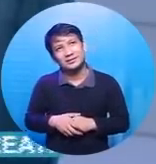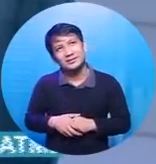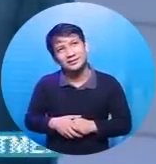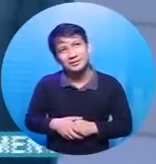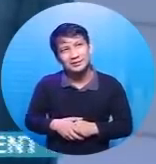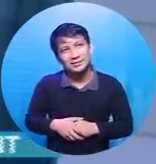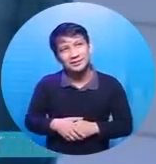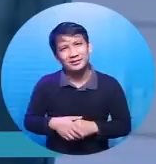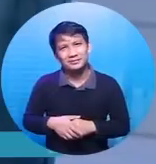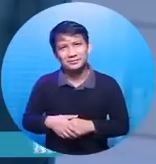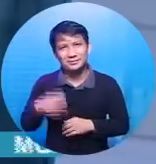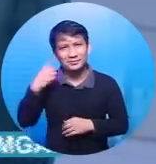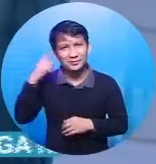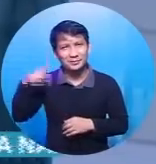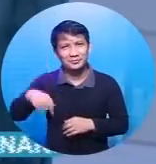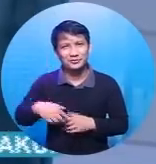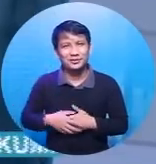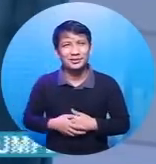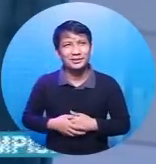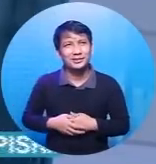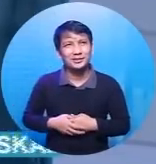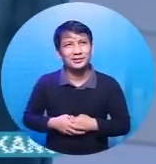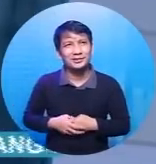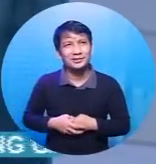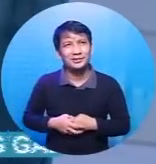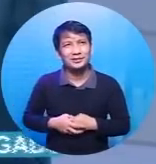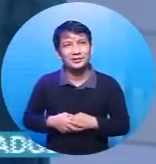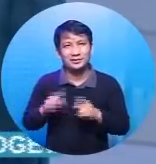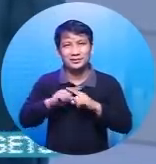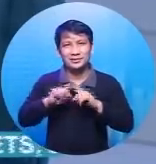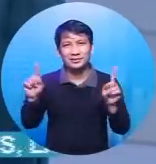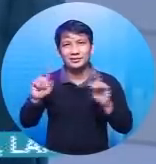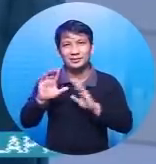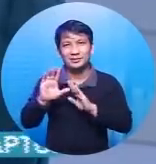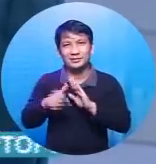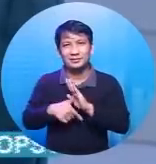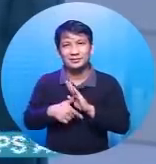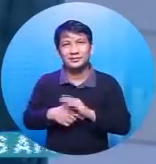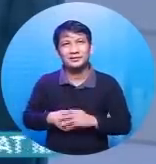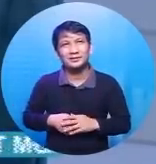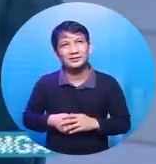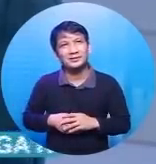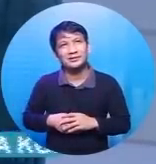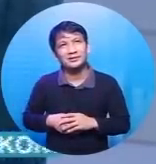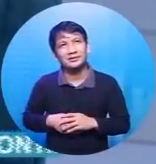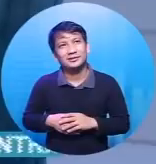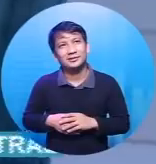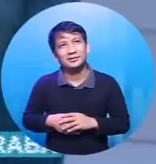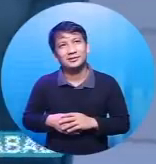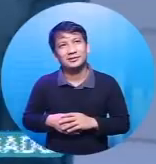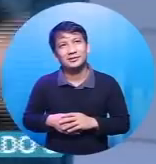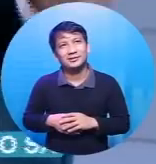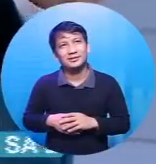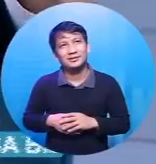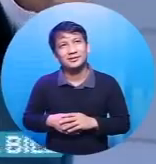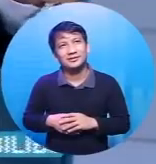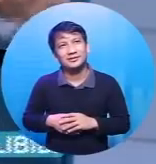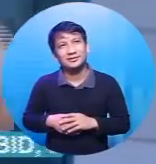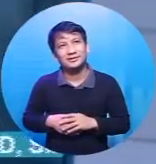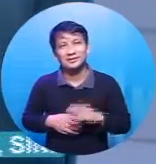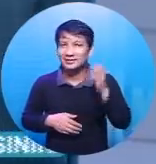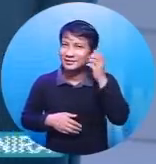Madaya ka. Kasi iba yung narinig ko sa background mo. Ang ginagawa mo, hawak ka dito, tapos panood ka